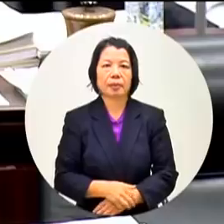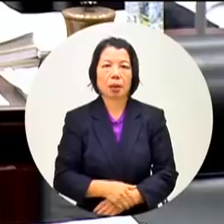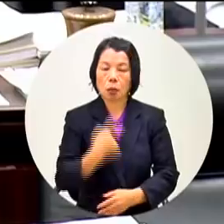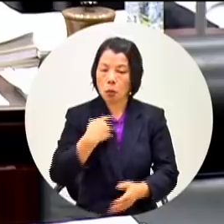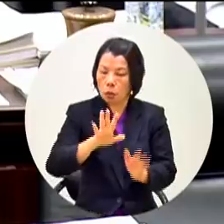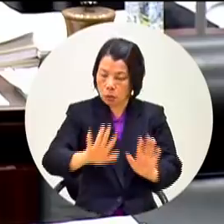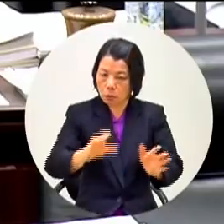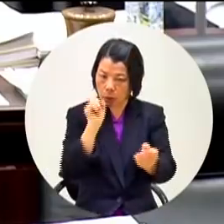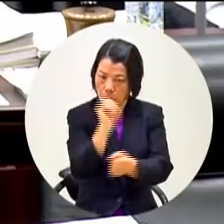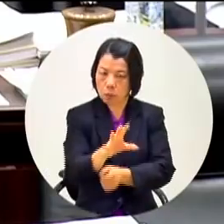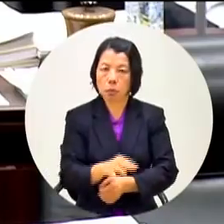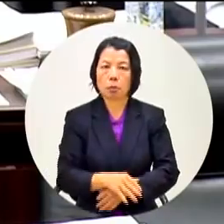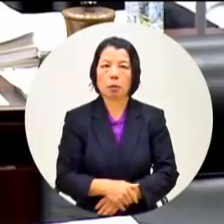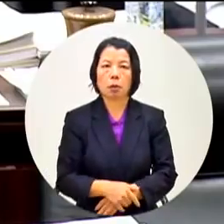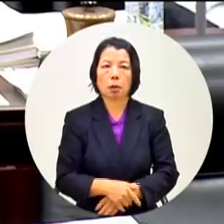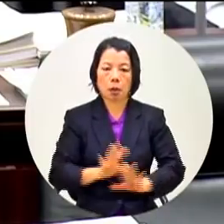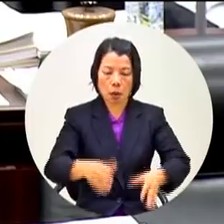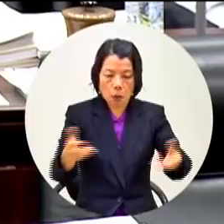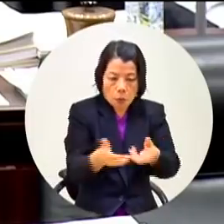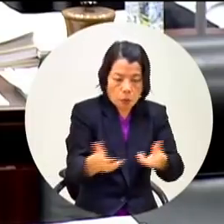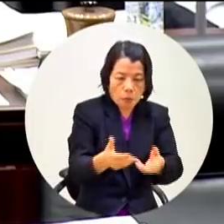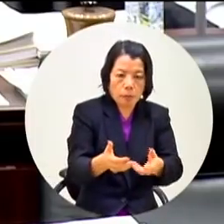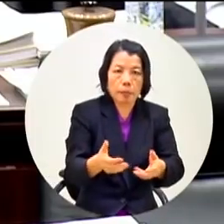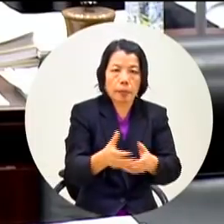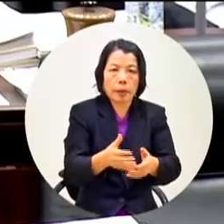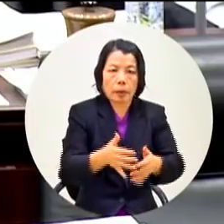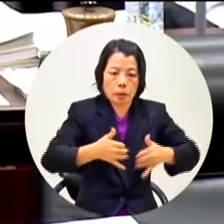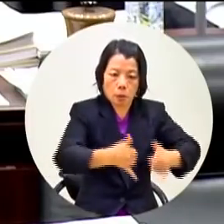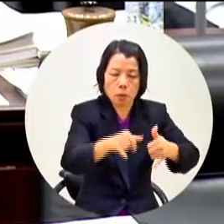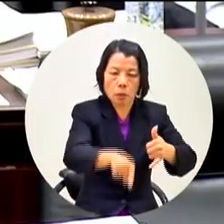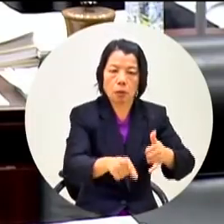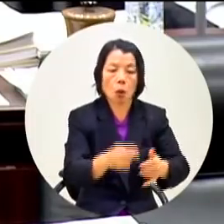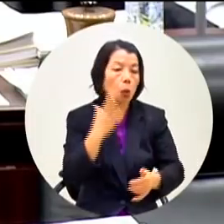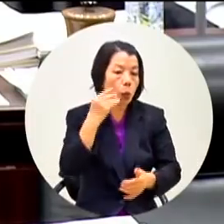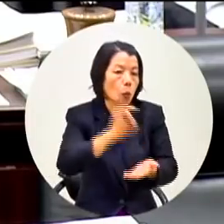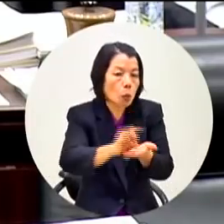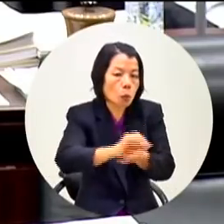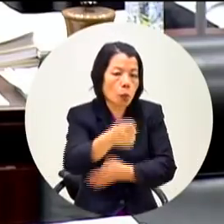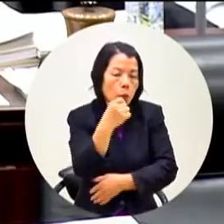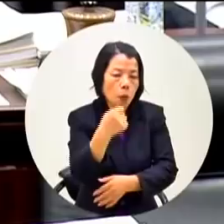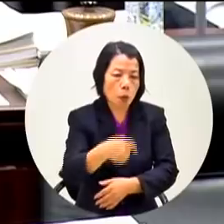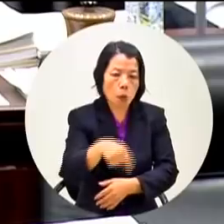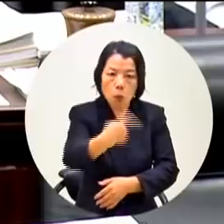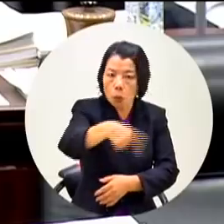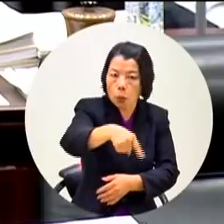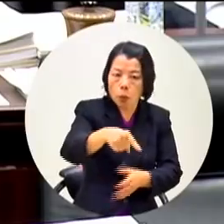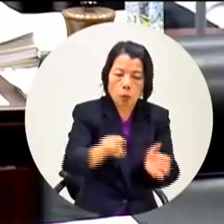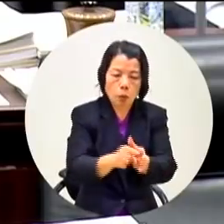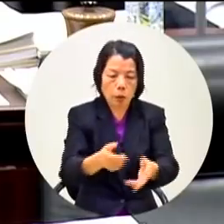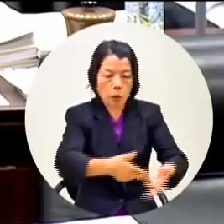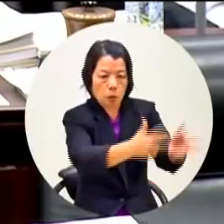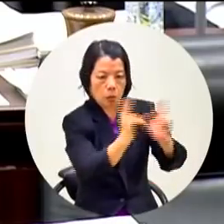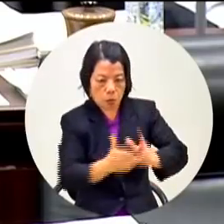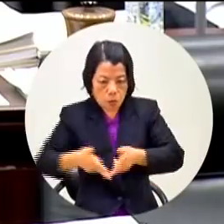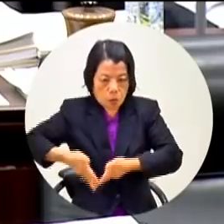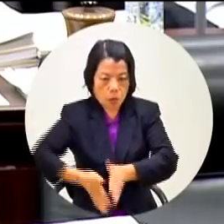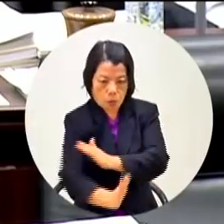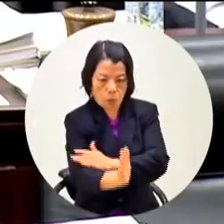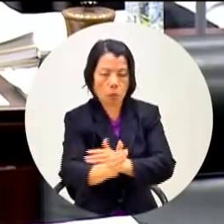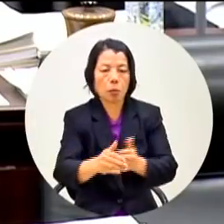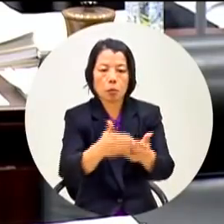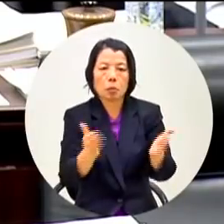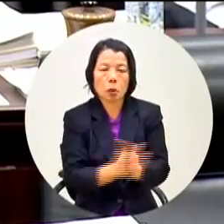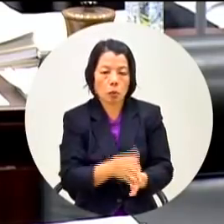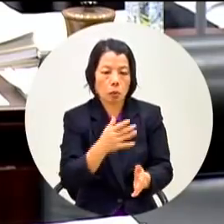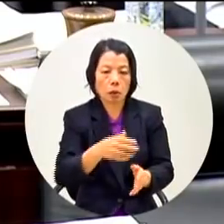的方案如果是要花1块钱，要把它改成高价就是要花3倍的钱，如果要把它改成地下